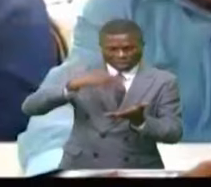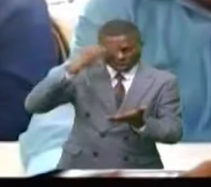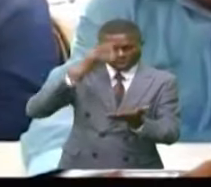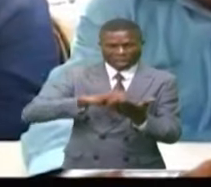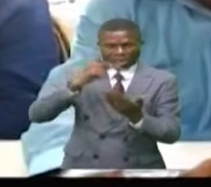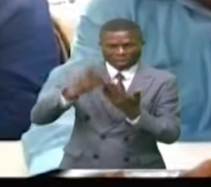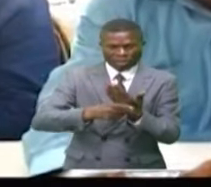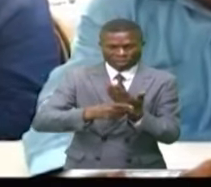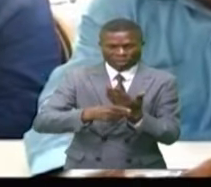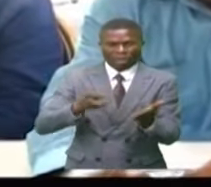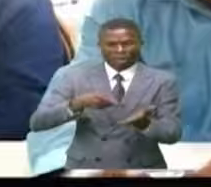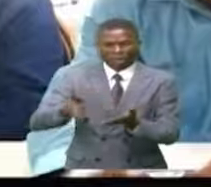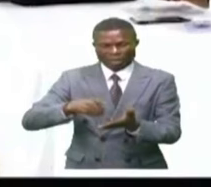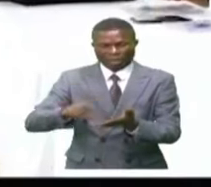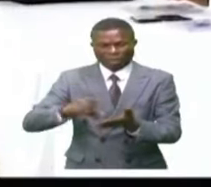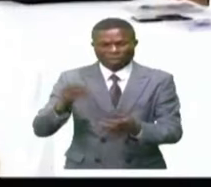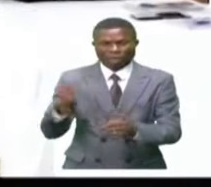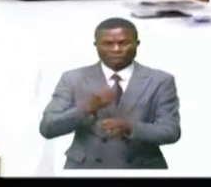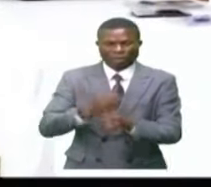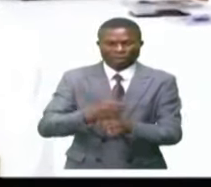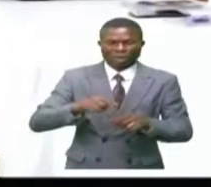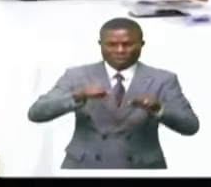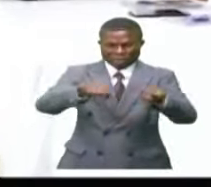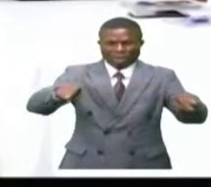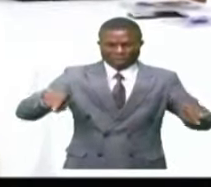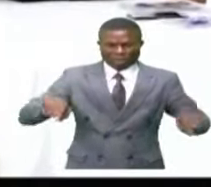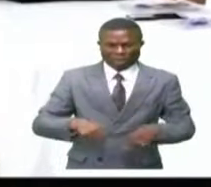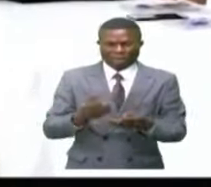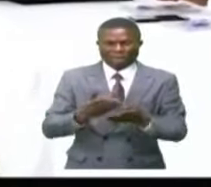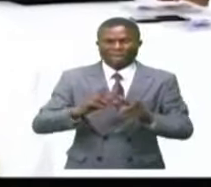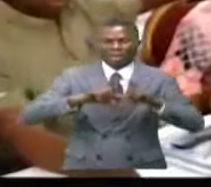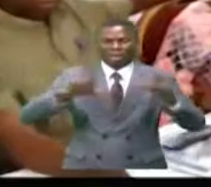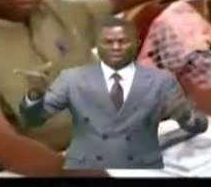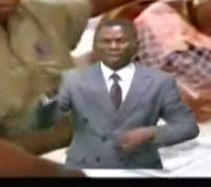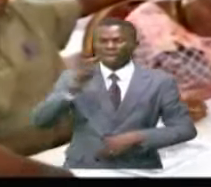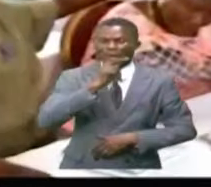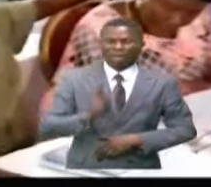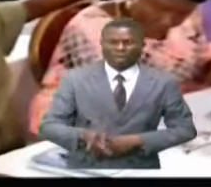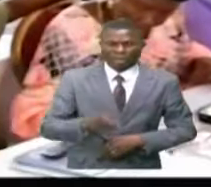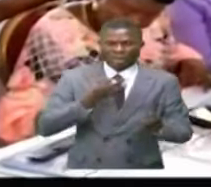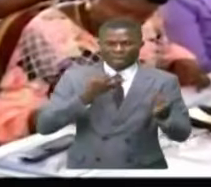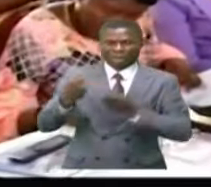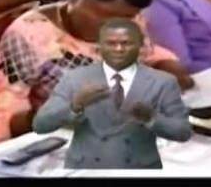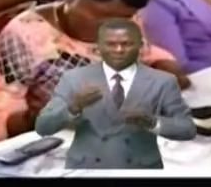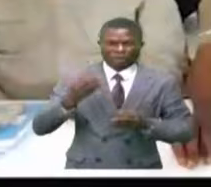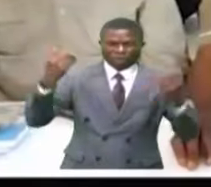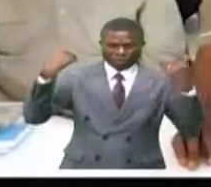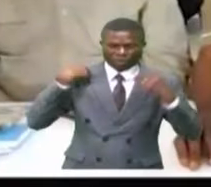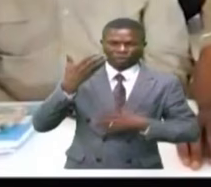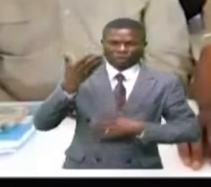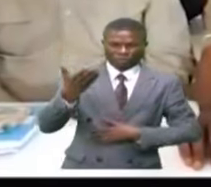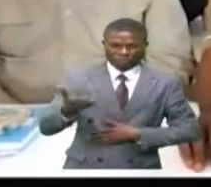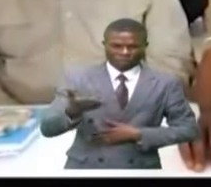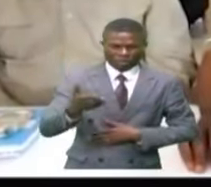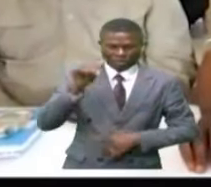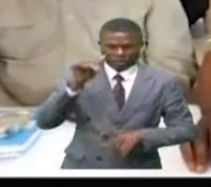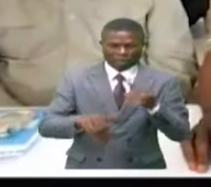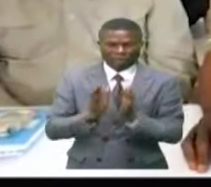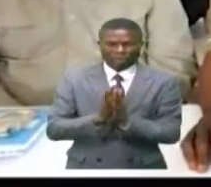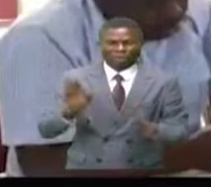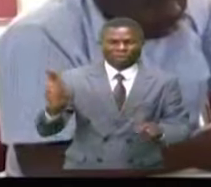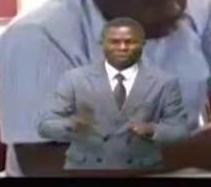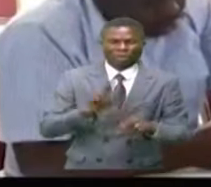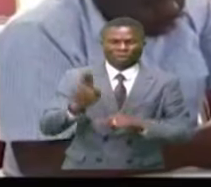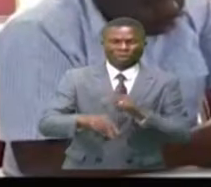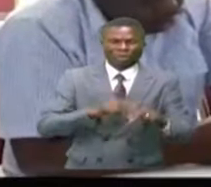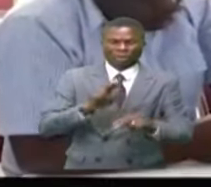national de paiement des services environnementaux dans l'espace Grand Oriental, explique Bavo Saputo Elima, secrétaire exécutif